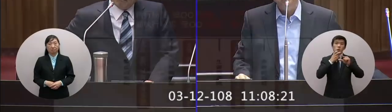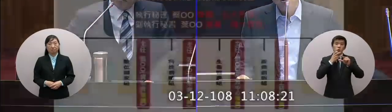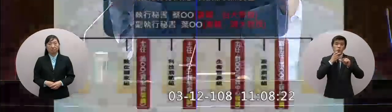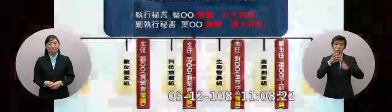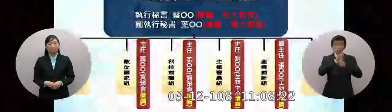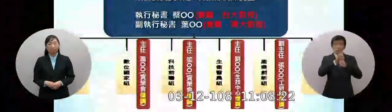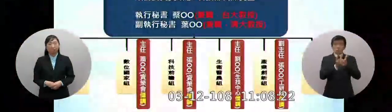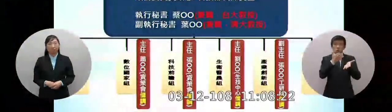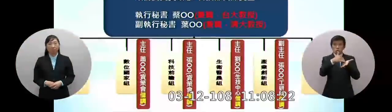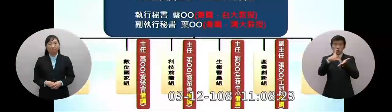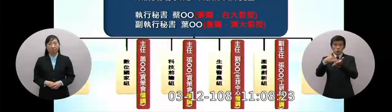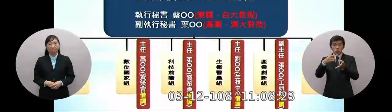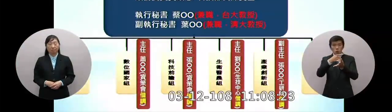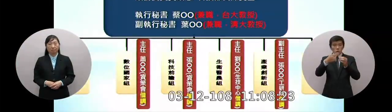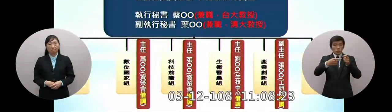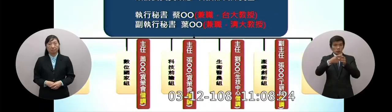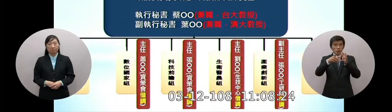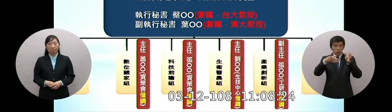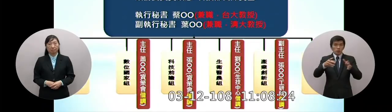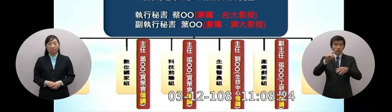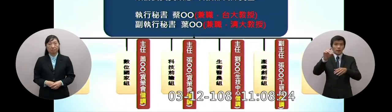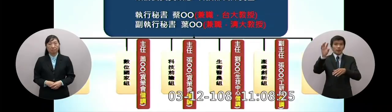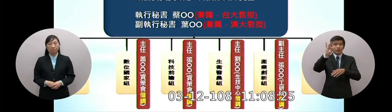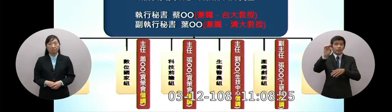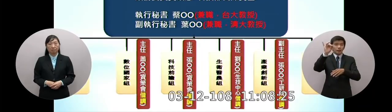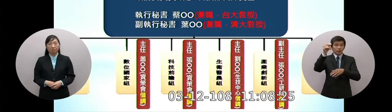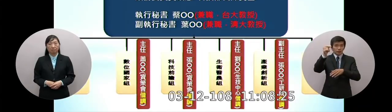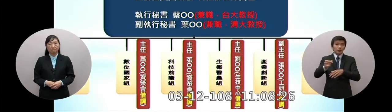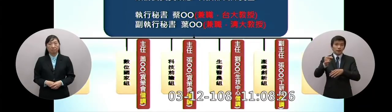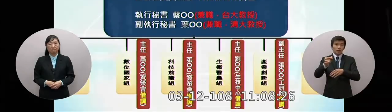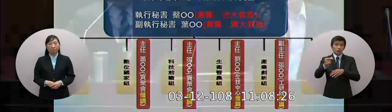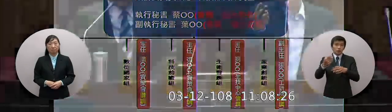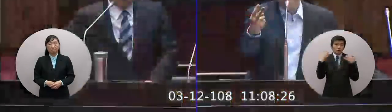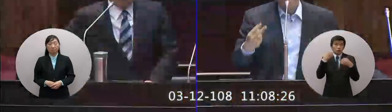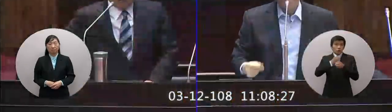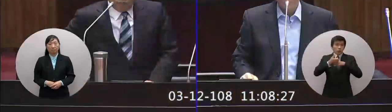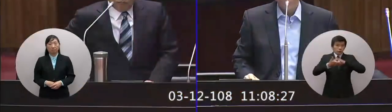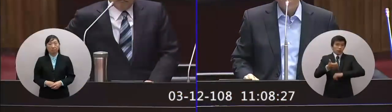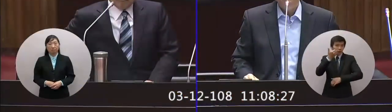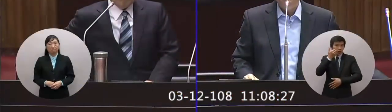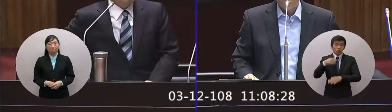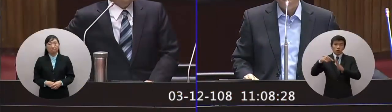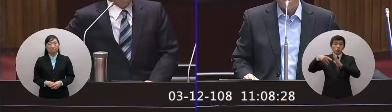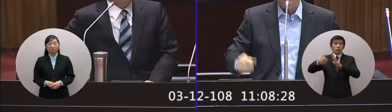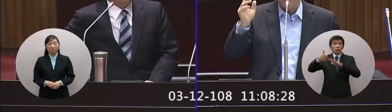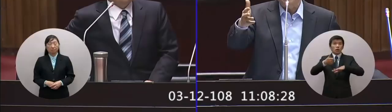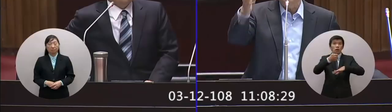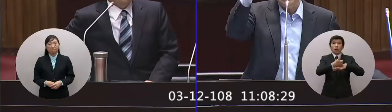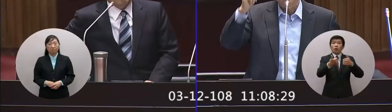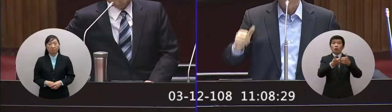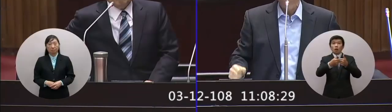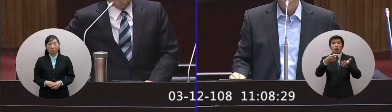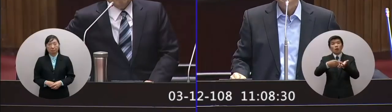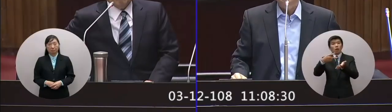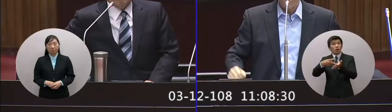1000多亿的科技预算，谁来做决定？院长一年主持两次，然后拍